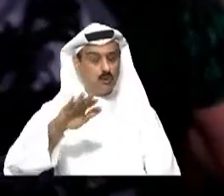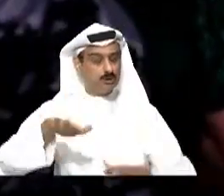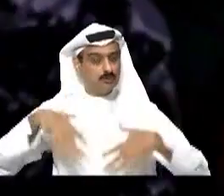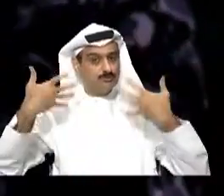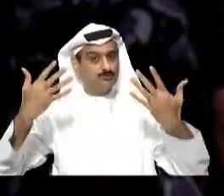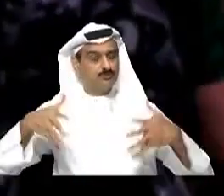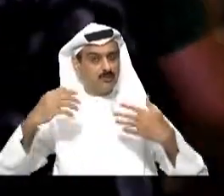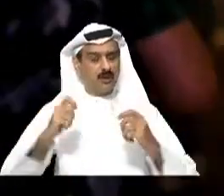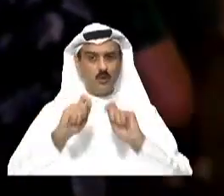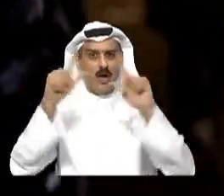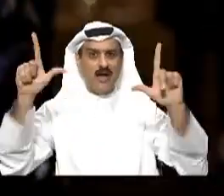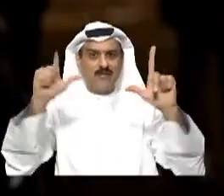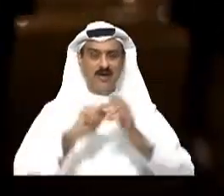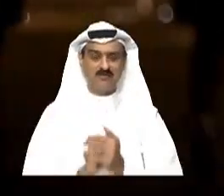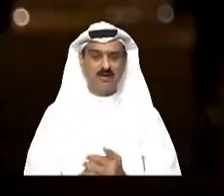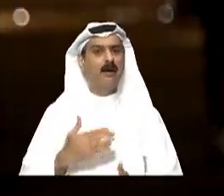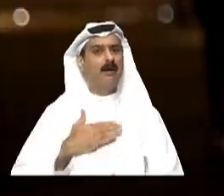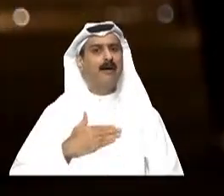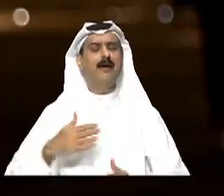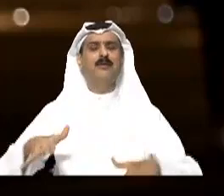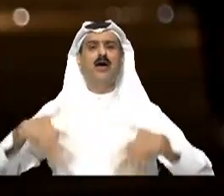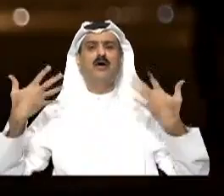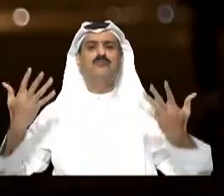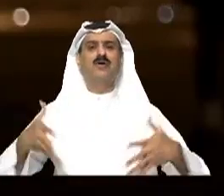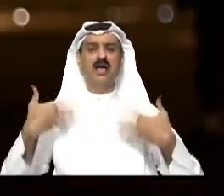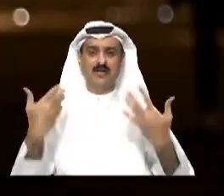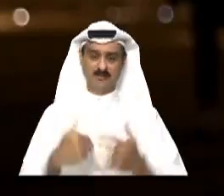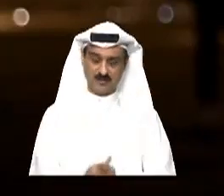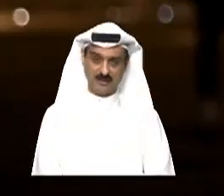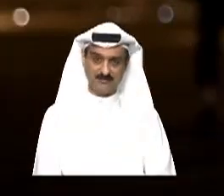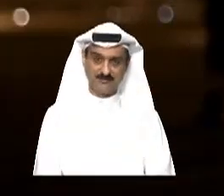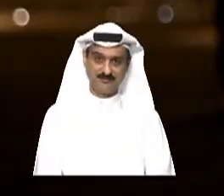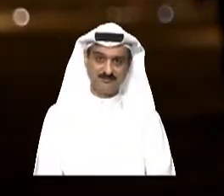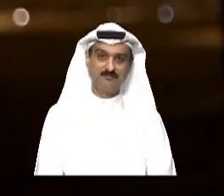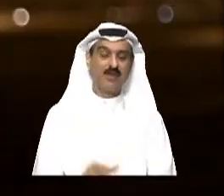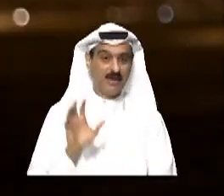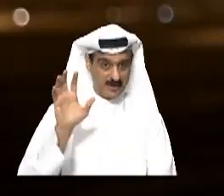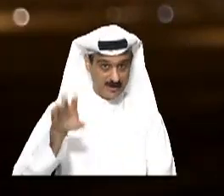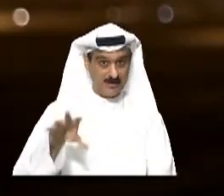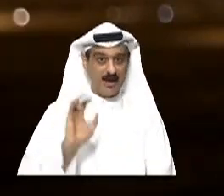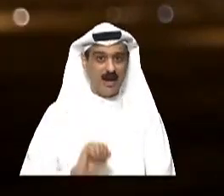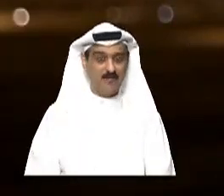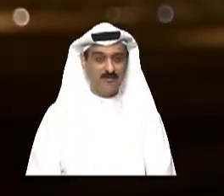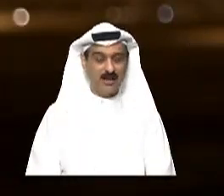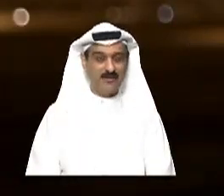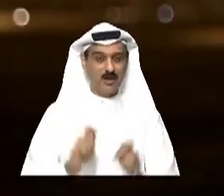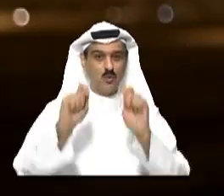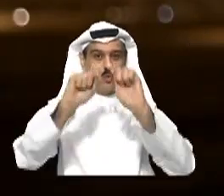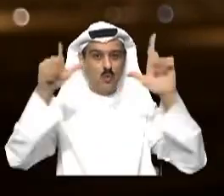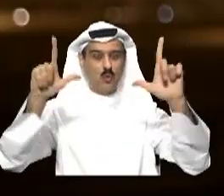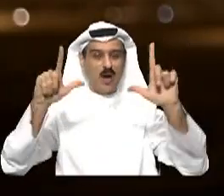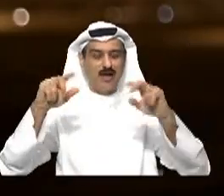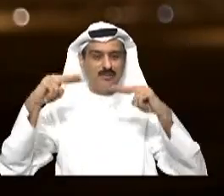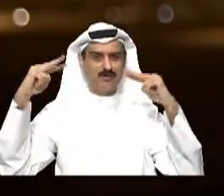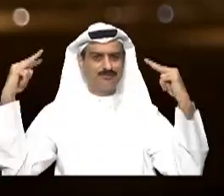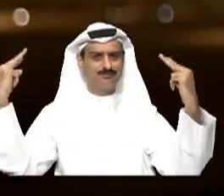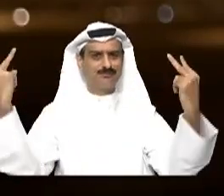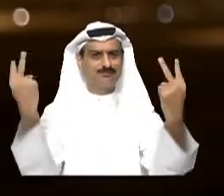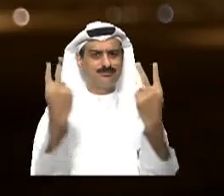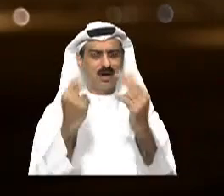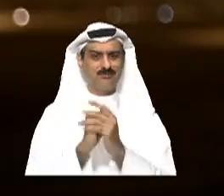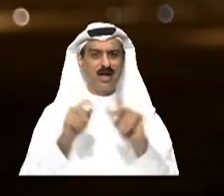واضحة، وإحنا أكيد فرحانين من فرحتهم. أكيد خالد، يعني نلاحظ فرحة الجماهير وكان